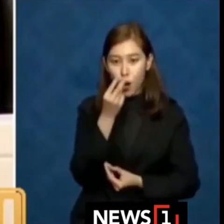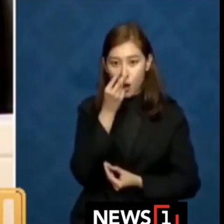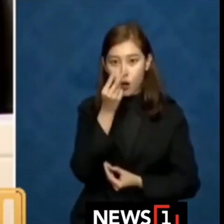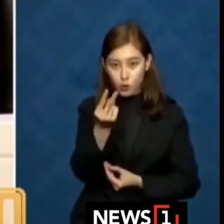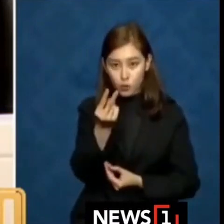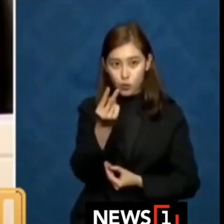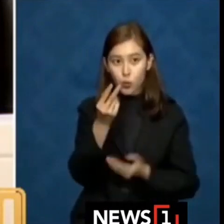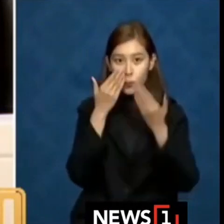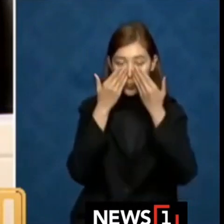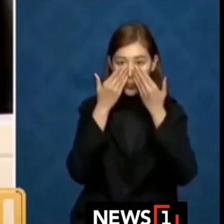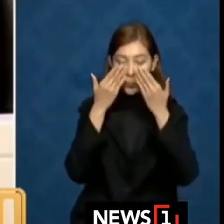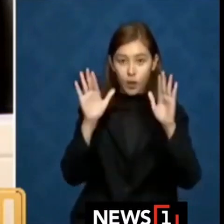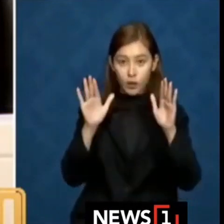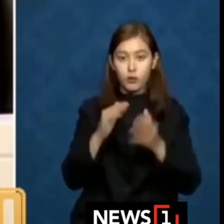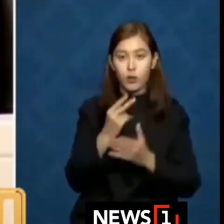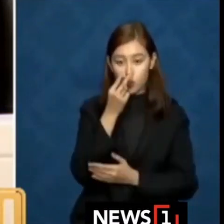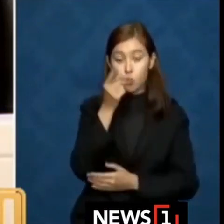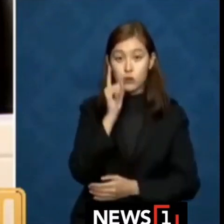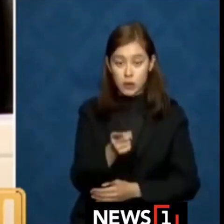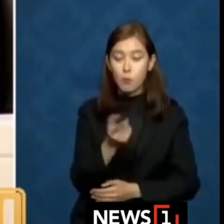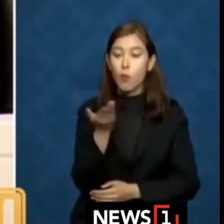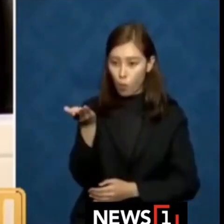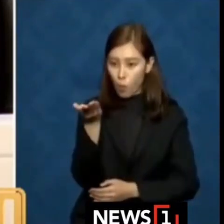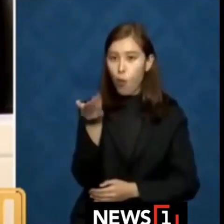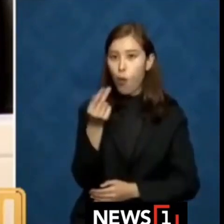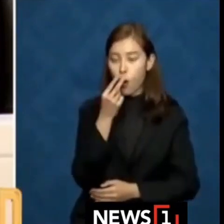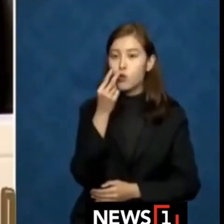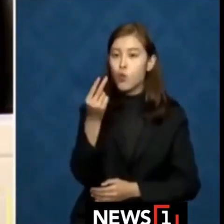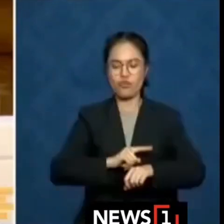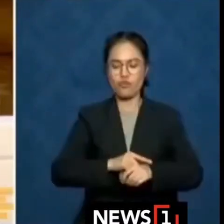ช่วยเปิดเผยด้วยว่าตัวเลขที่ท่านเอามาเมันมาจากไหนมันถึงไม่จริงครับขอบคุณครับท่านประทาน